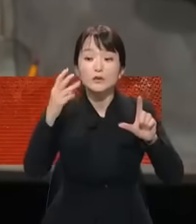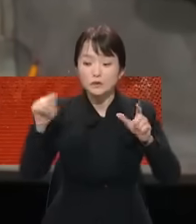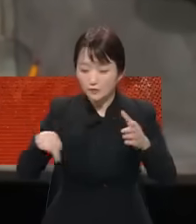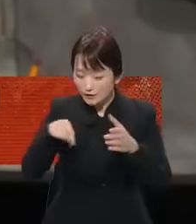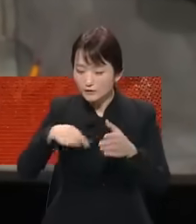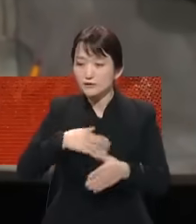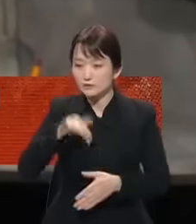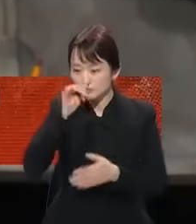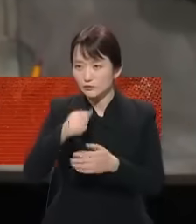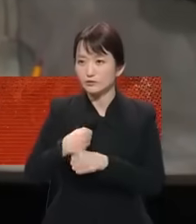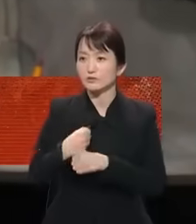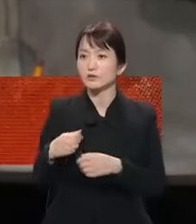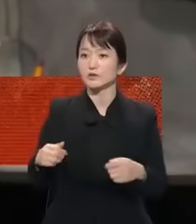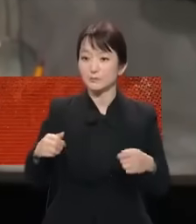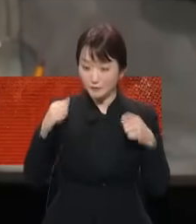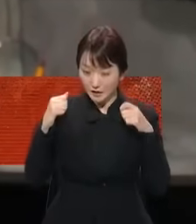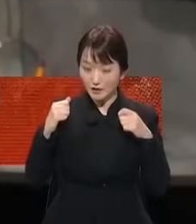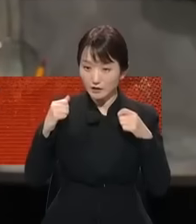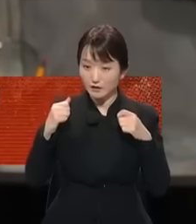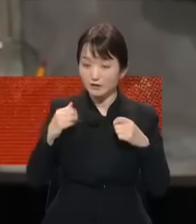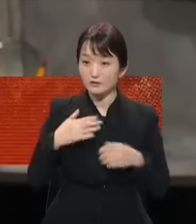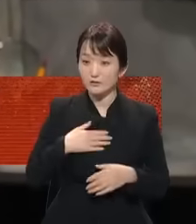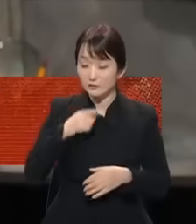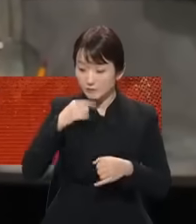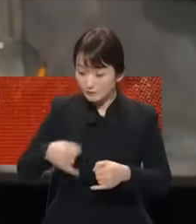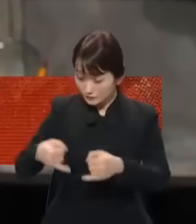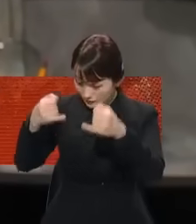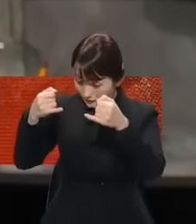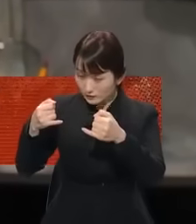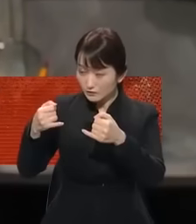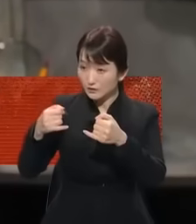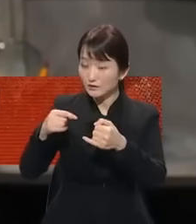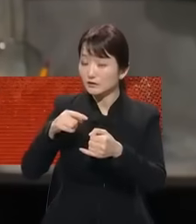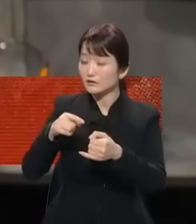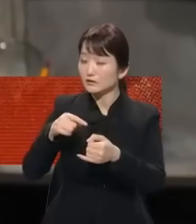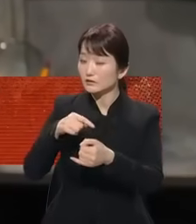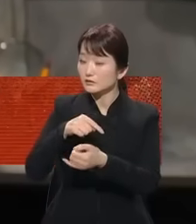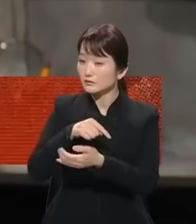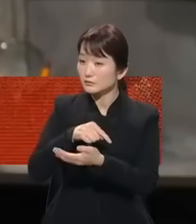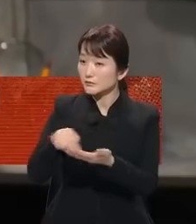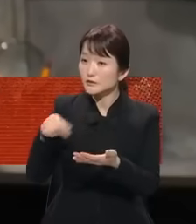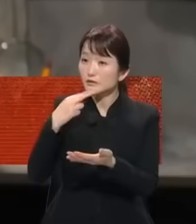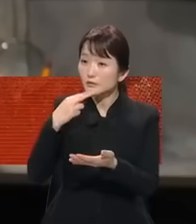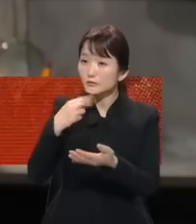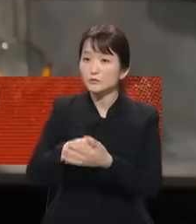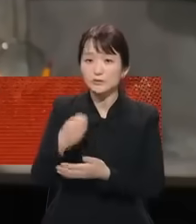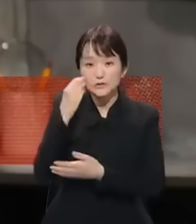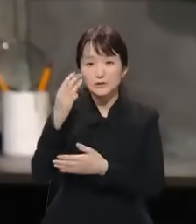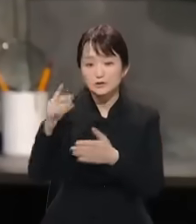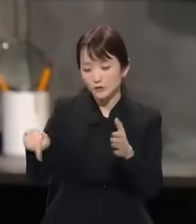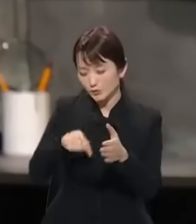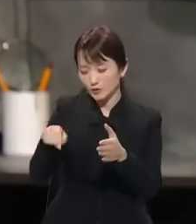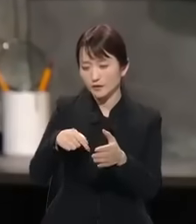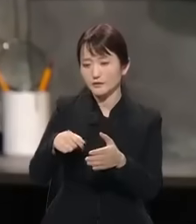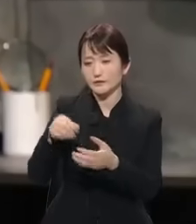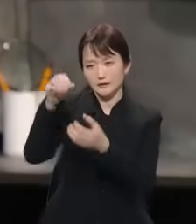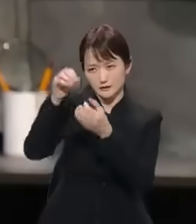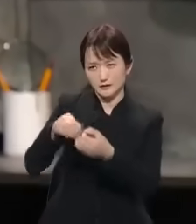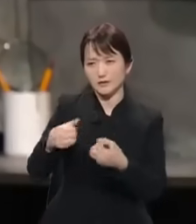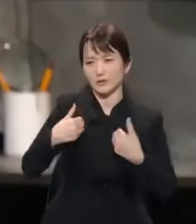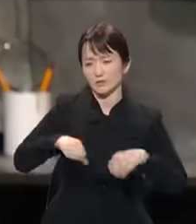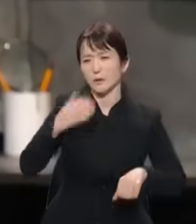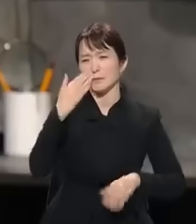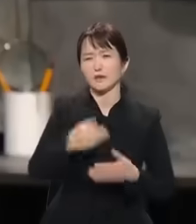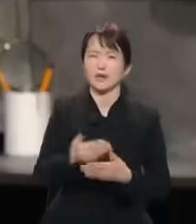왔는데 나 빚이 너무 많다 이러면 중대한 과실이 없다 그러면 3개월 이내에 상속 포기 가능합니다. 이때는 그게